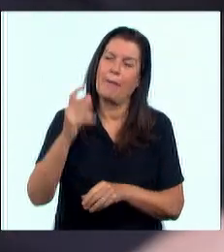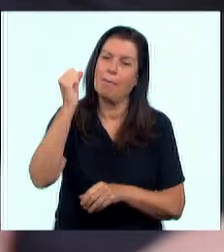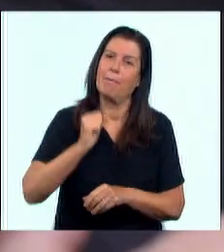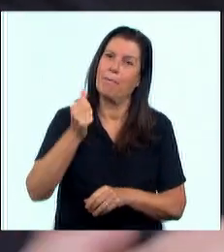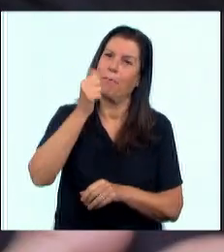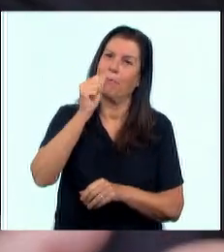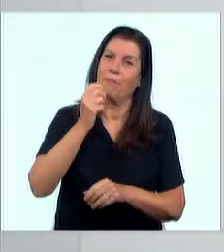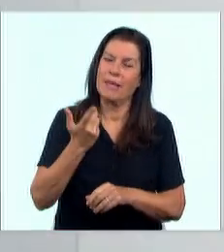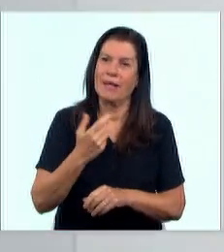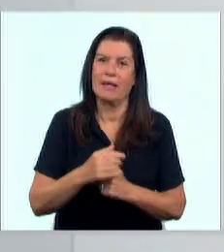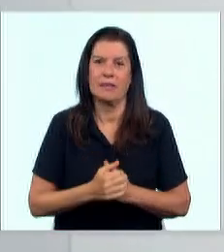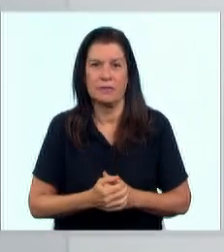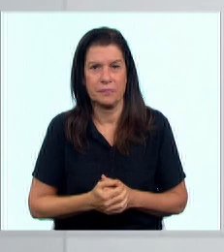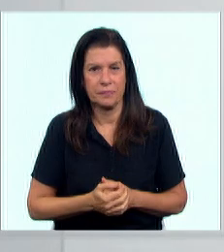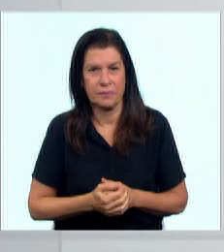זה.